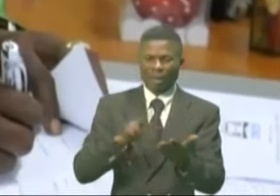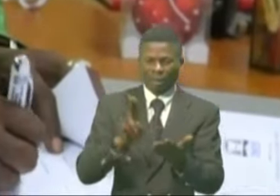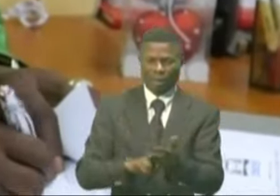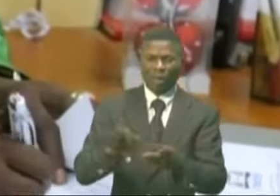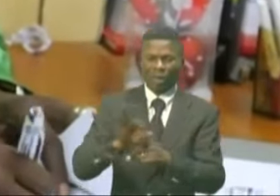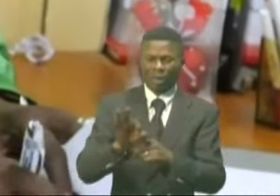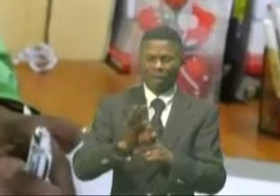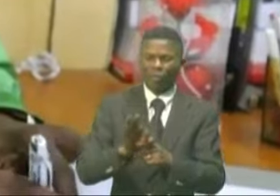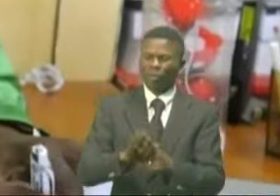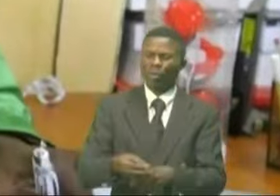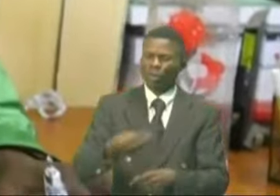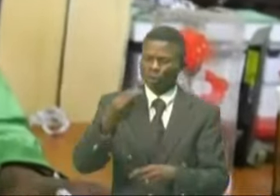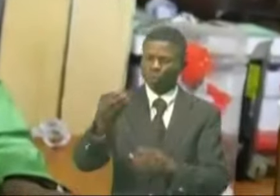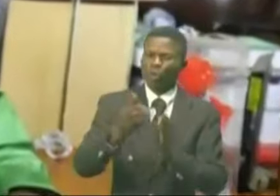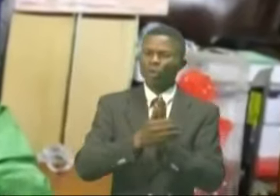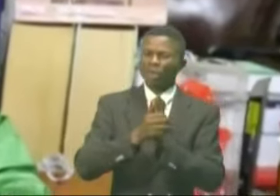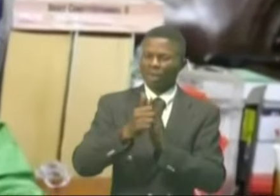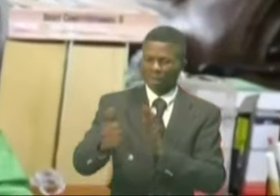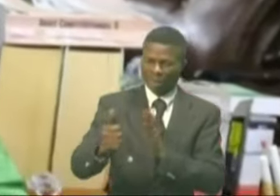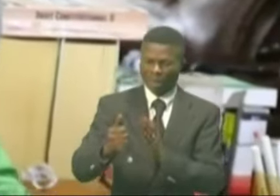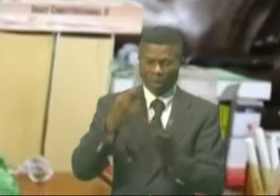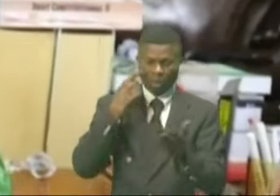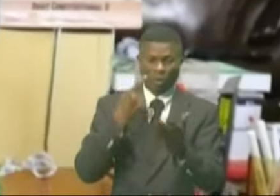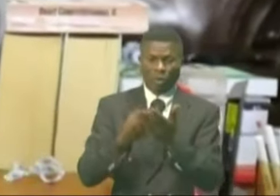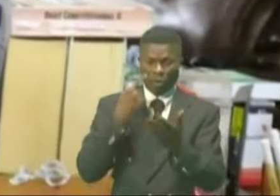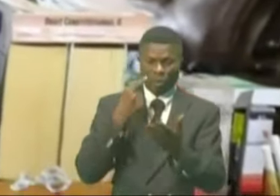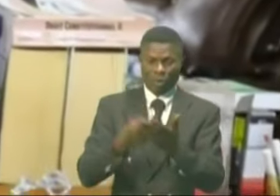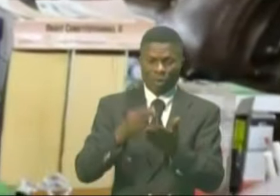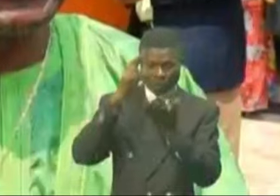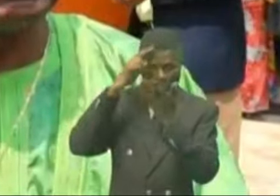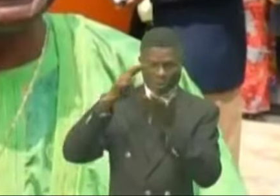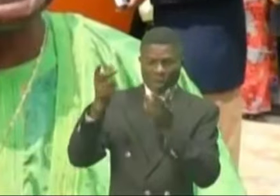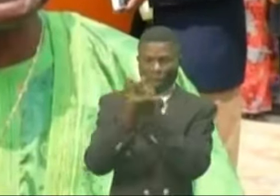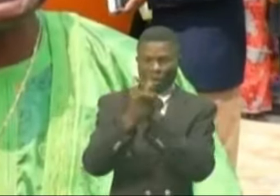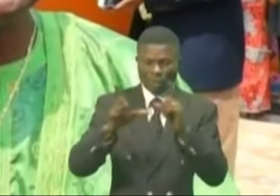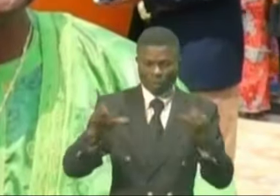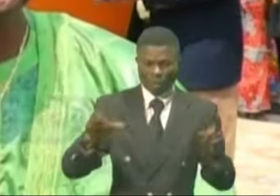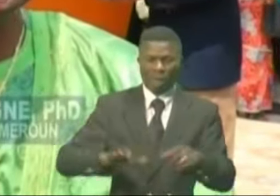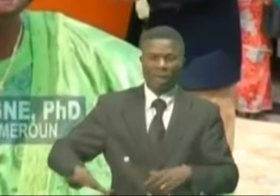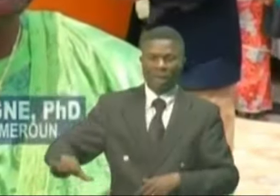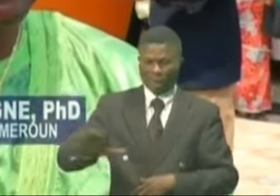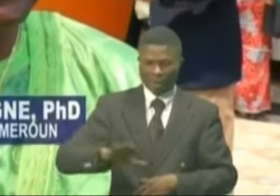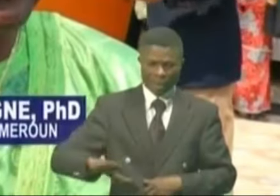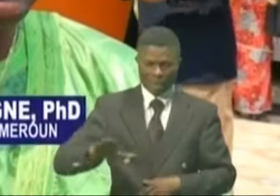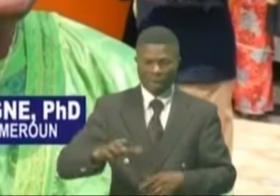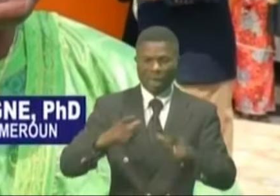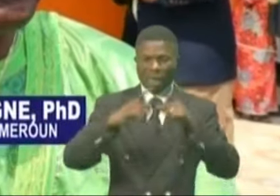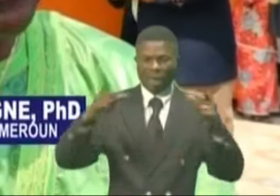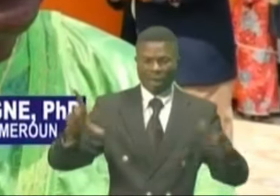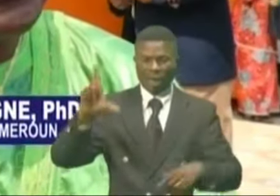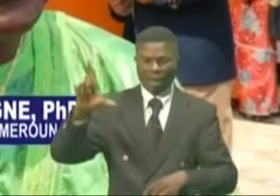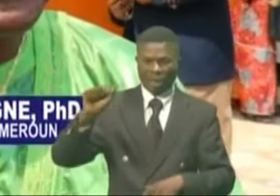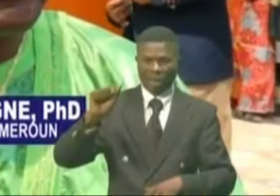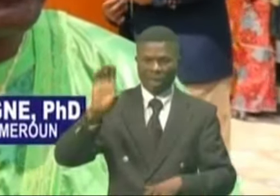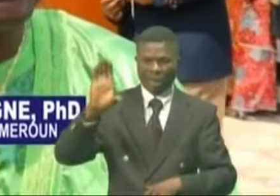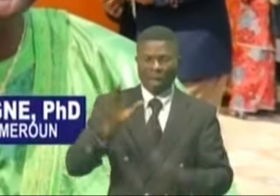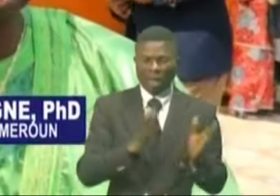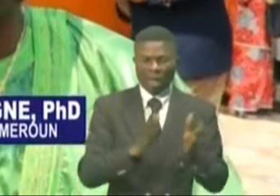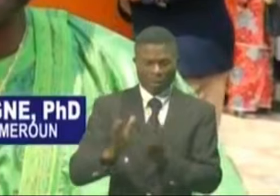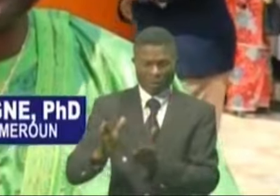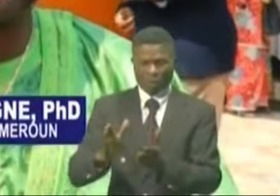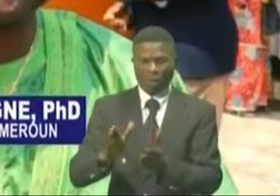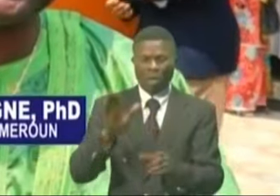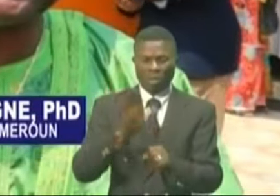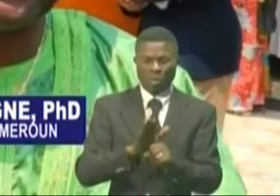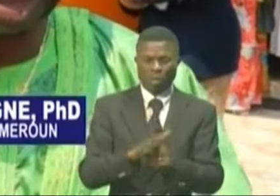de qualité. Nous avons constaté, en fait, que l'Université libre du pays de Grand Lac dispose des